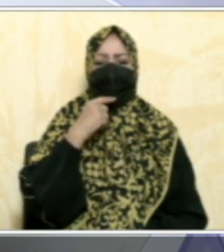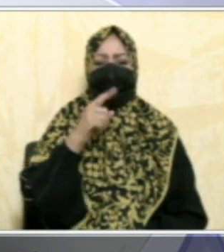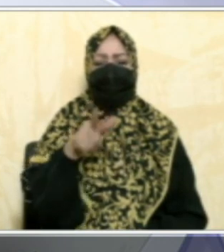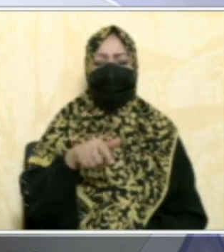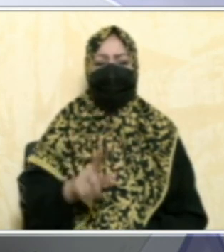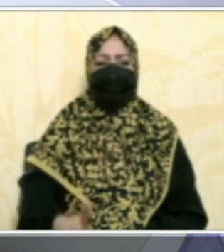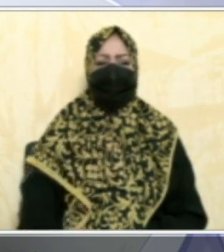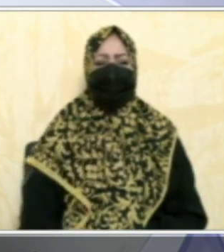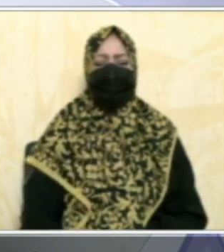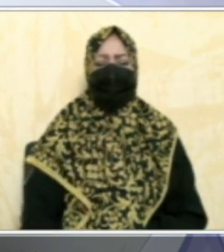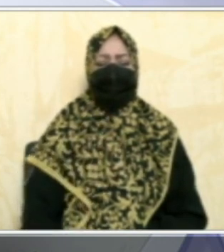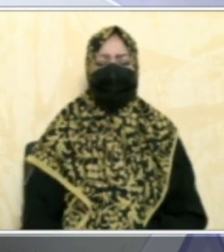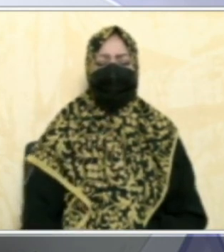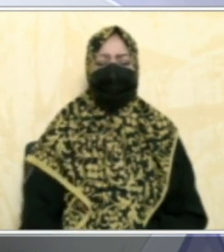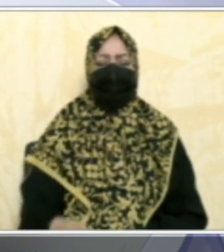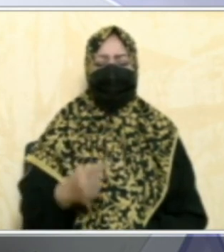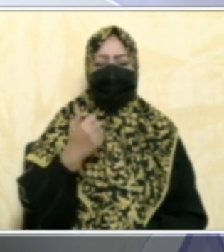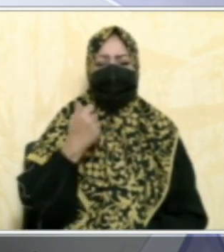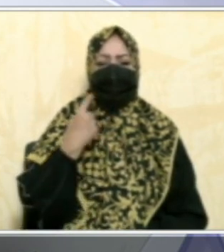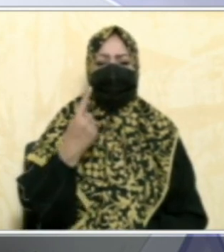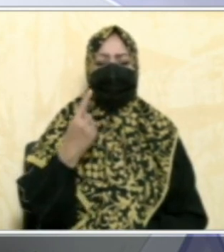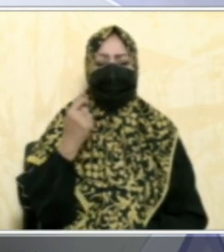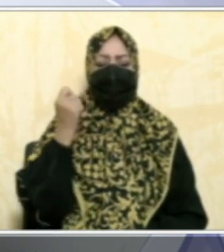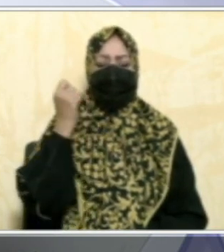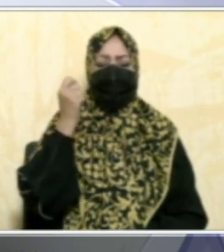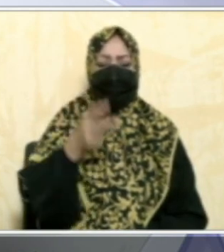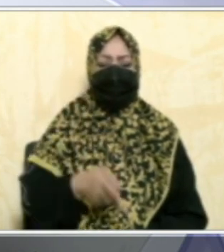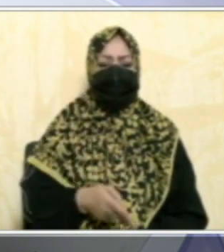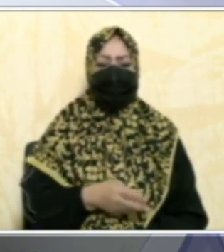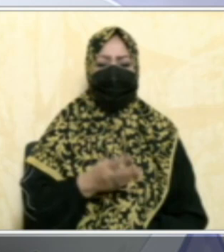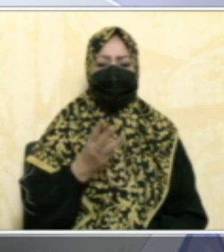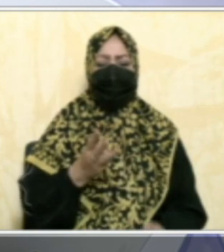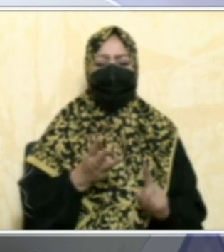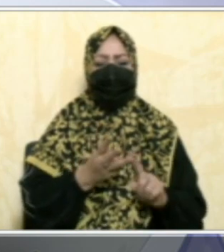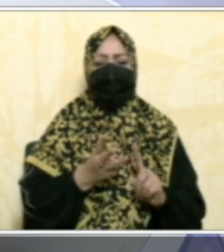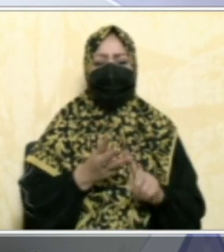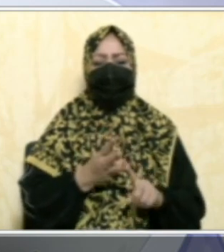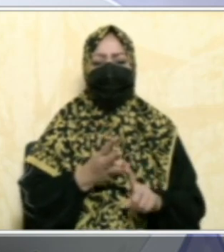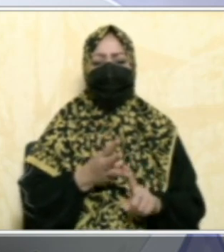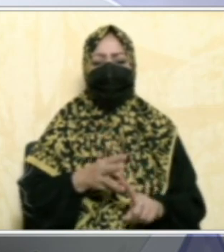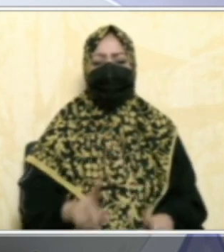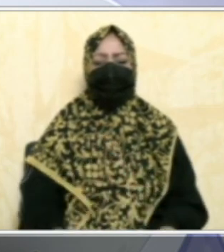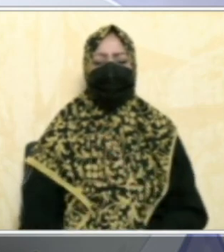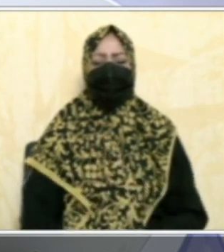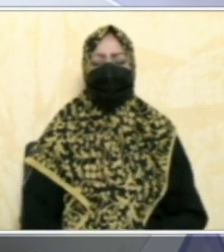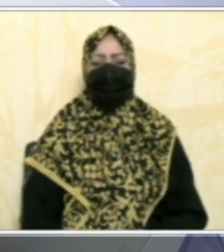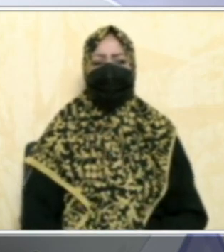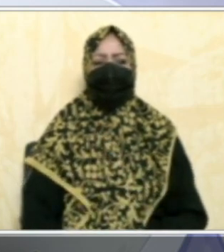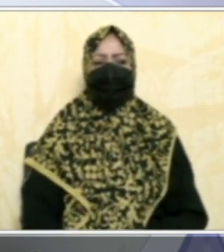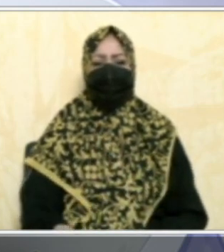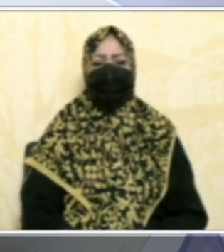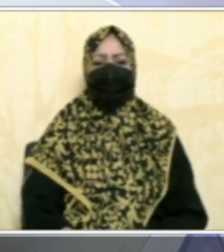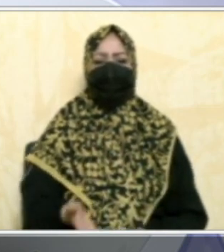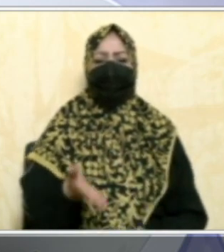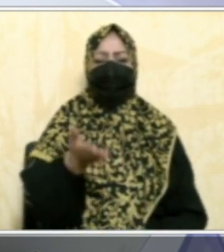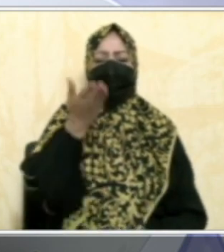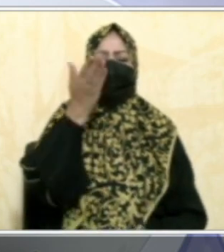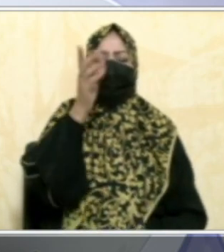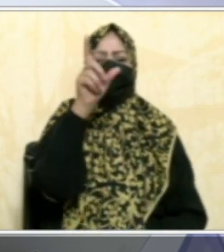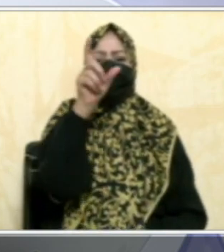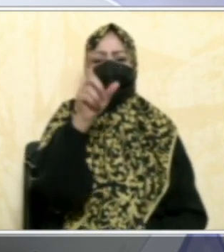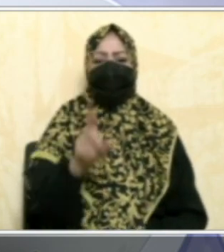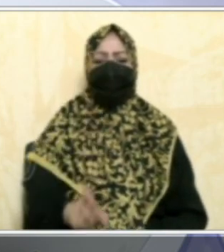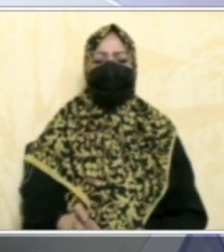جاب التشهد الثاني نزل، قالوا له سبحان الله، ركب الإمام، جي في الأخير